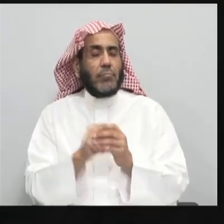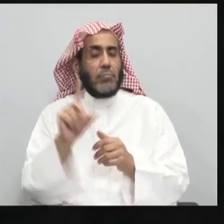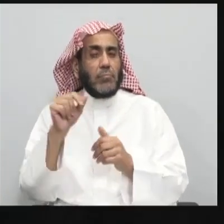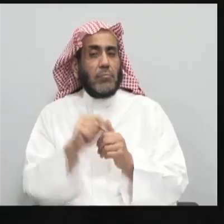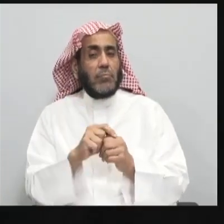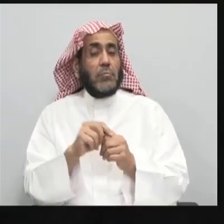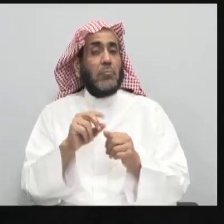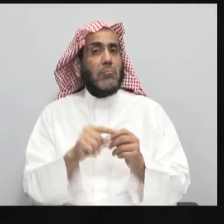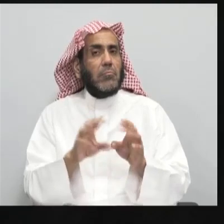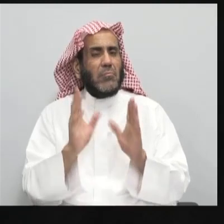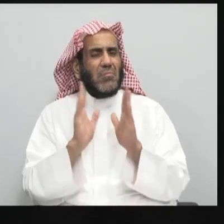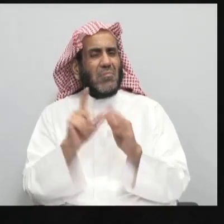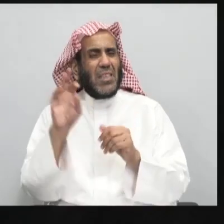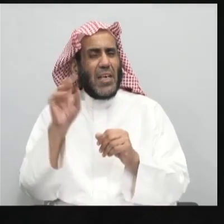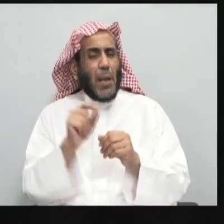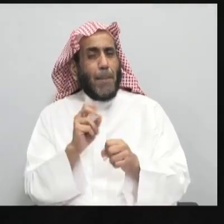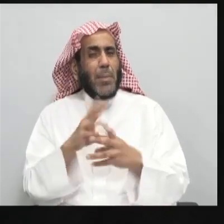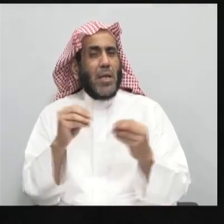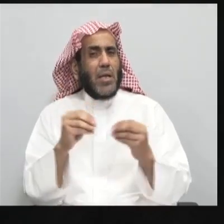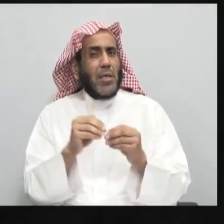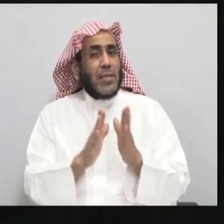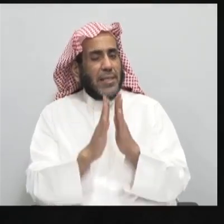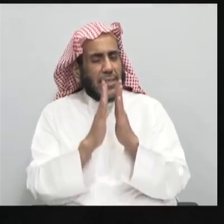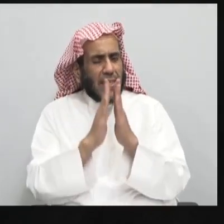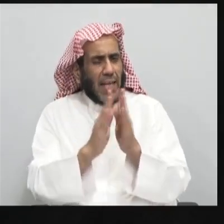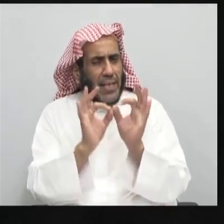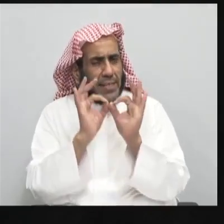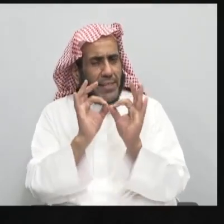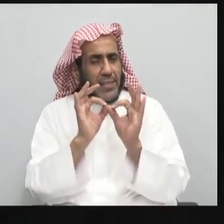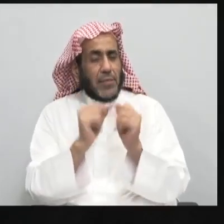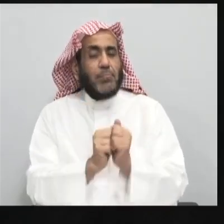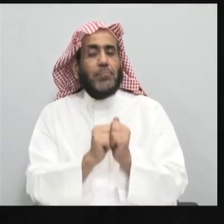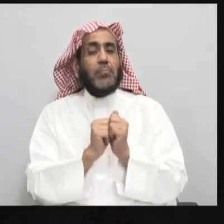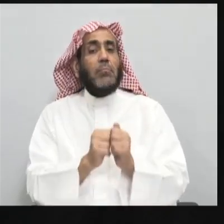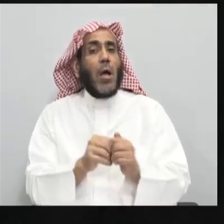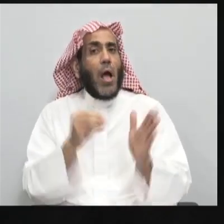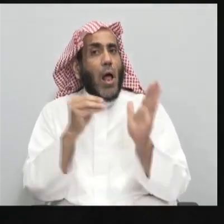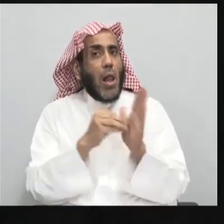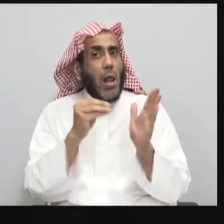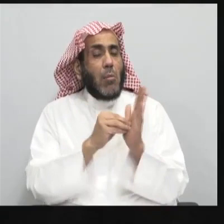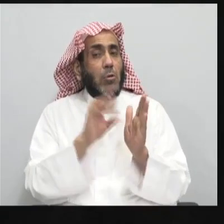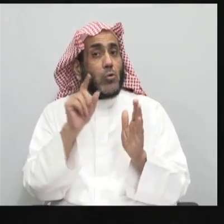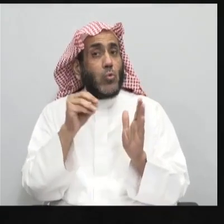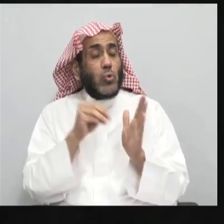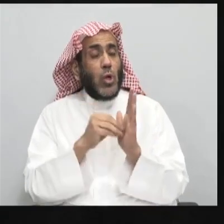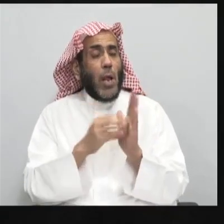احسنتم اذا تقنين بمعنى تحديد المنصوص عليها بمعنى